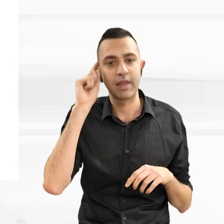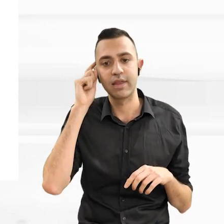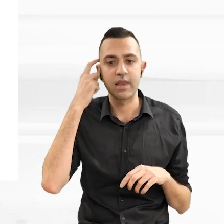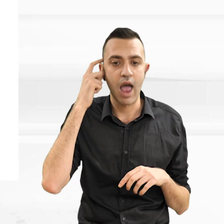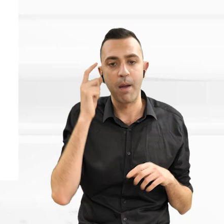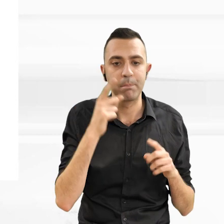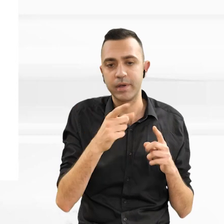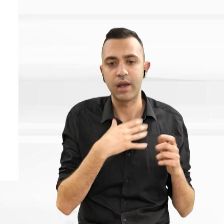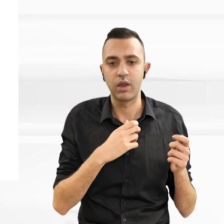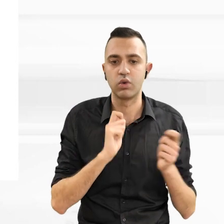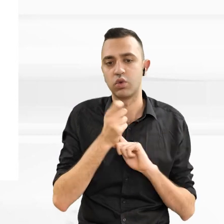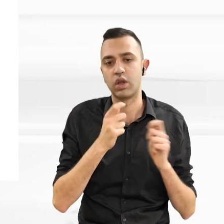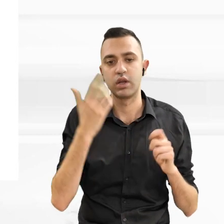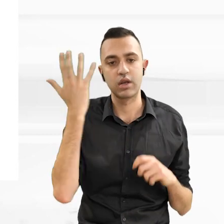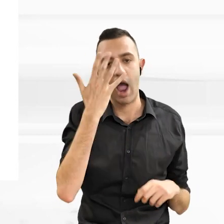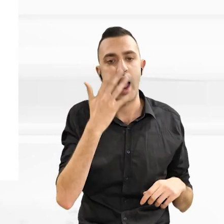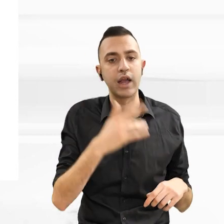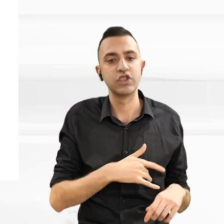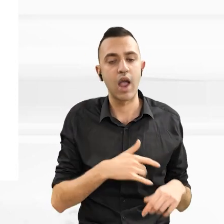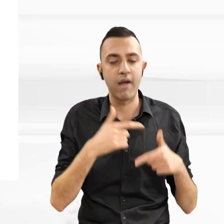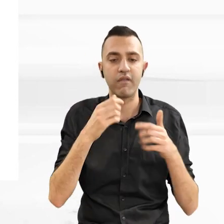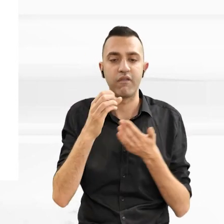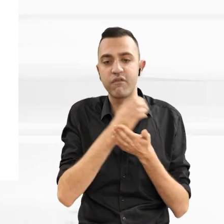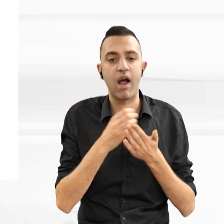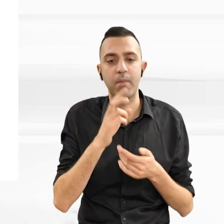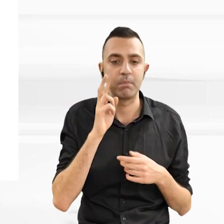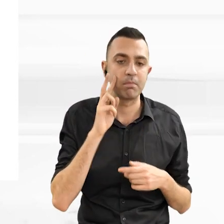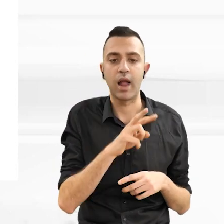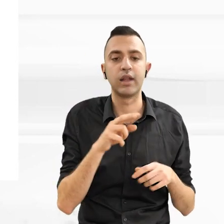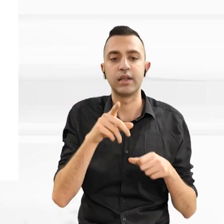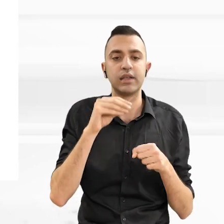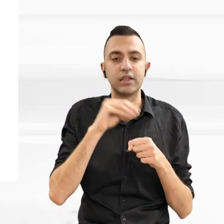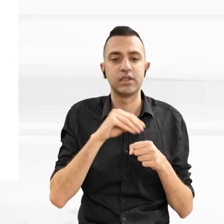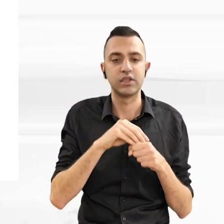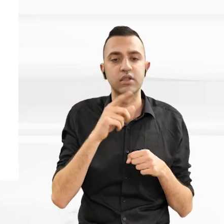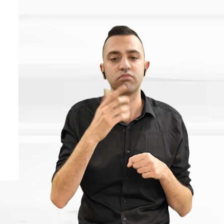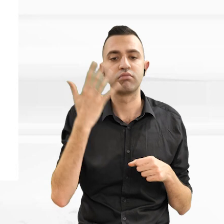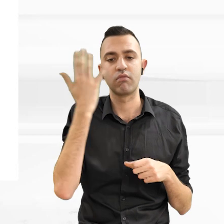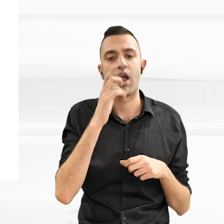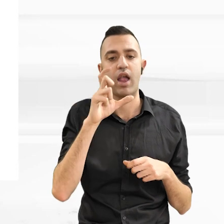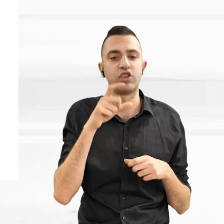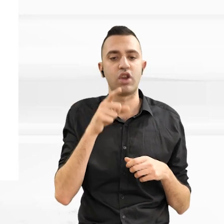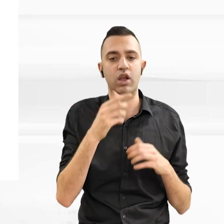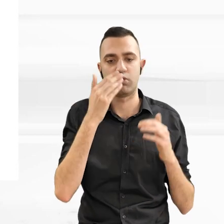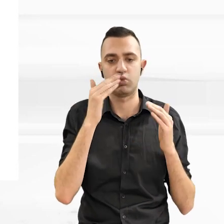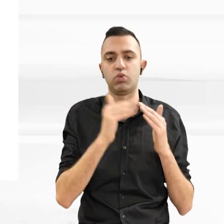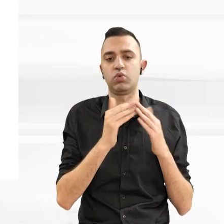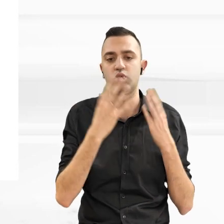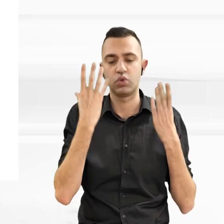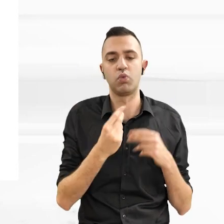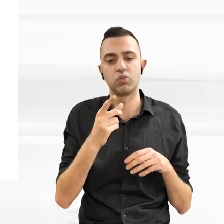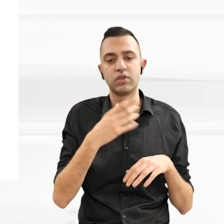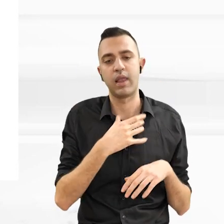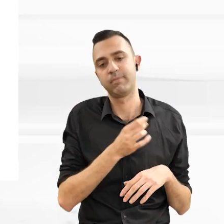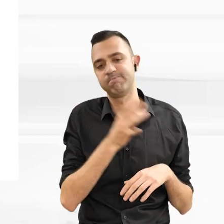kullanıldığını Evet arkadaşlar karaciğer falına bakıldığına göre Bununla ilgili tahminler içinde kullanılmış el seçeneğini rahat de